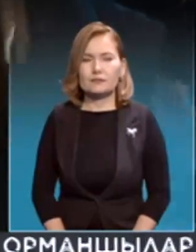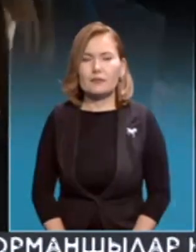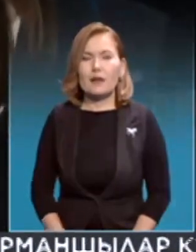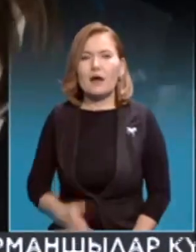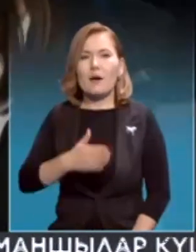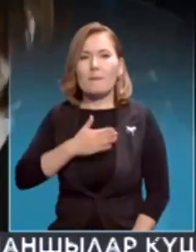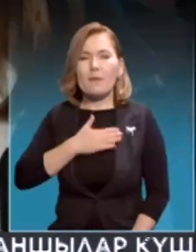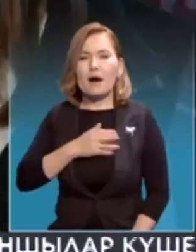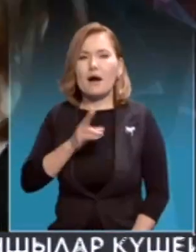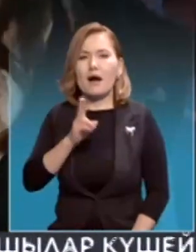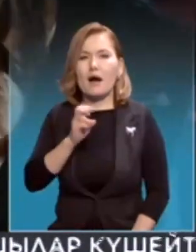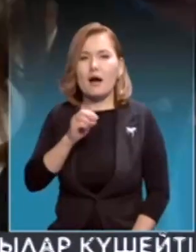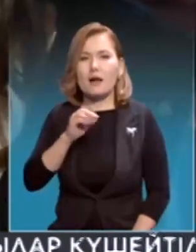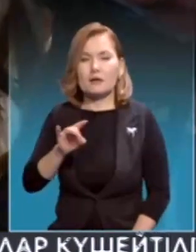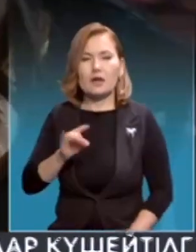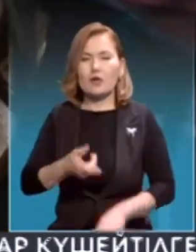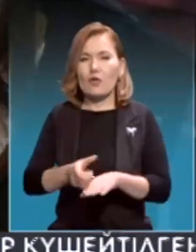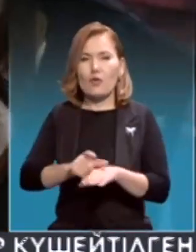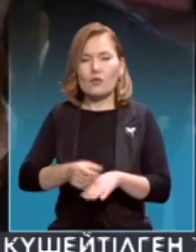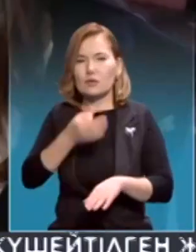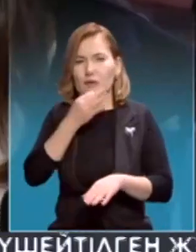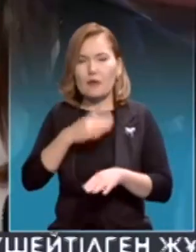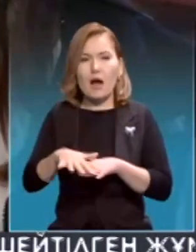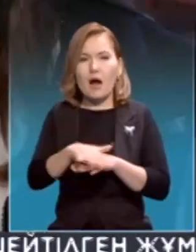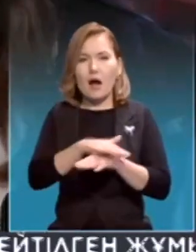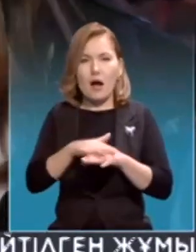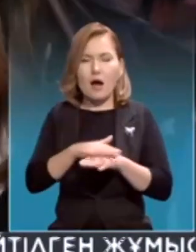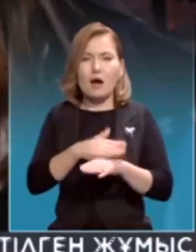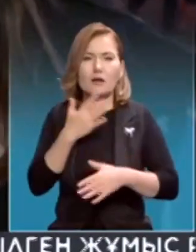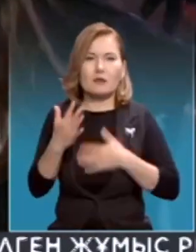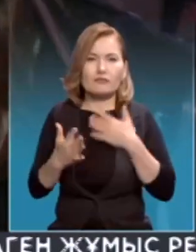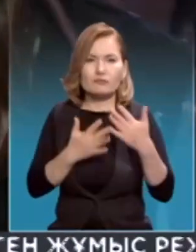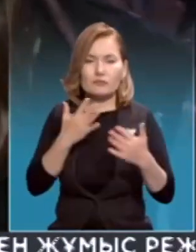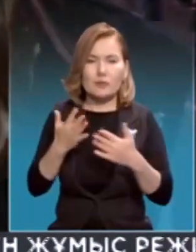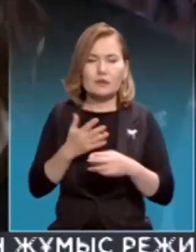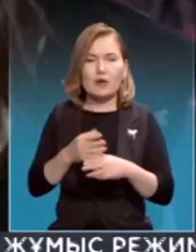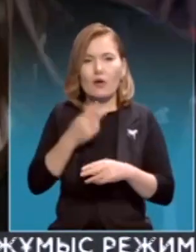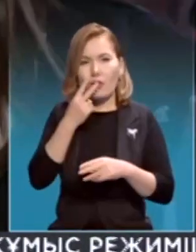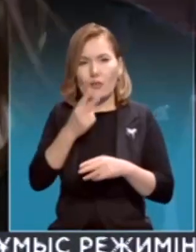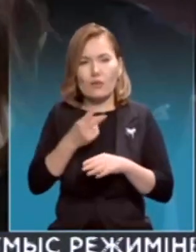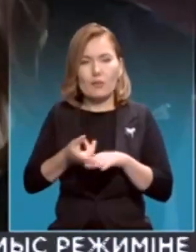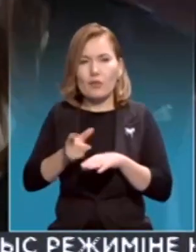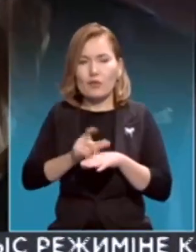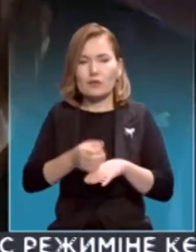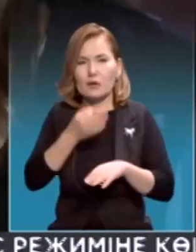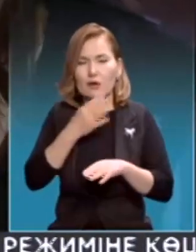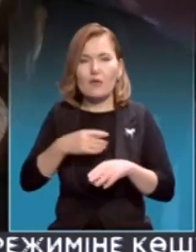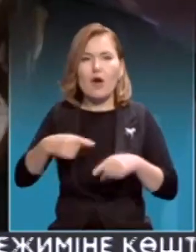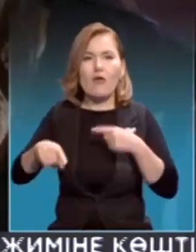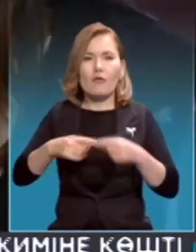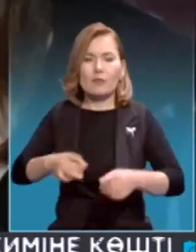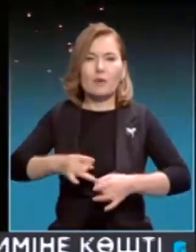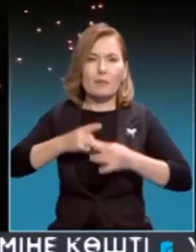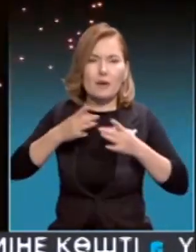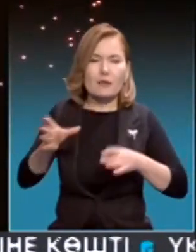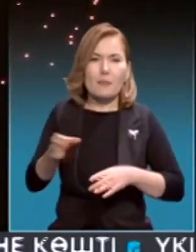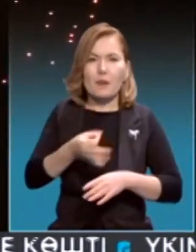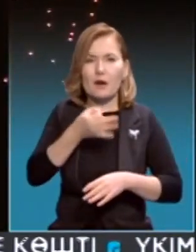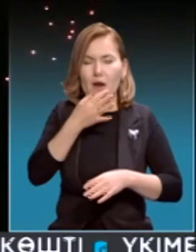Маған Қатар қатты ұнайды. Бұл жерде бәрі көңілді. 10 жыл ішінде мен бұл жерге бауыр басып қалдым. Футбол тойы барлығымызға ұнап жатыр.